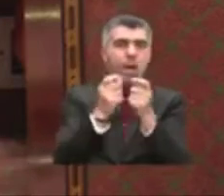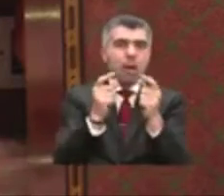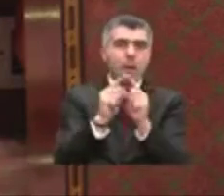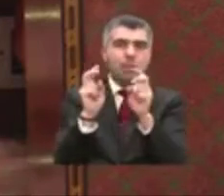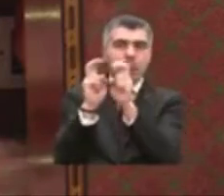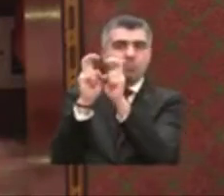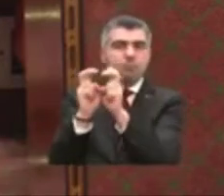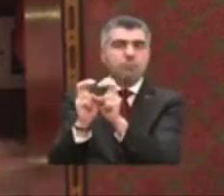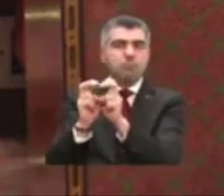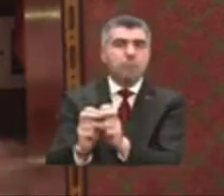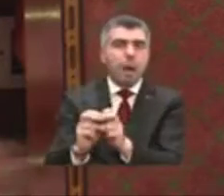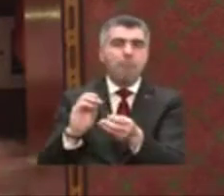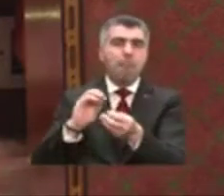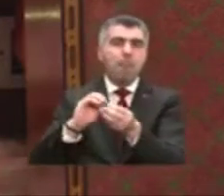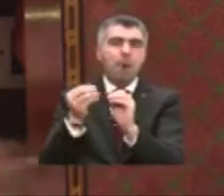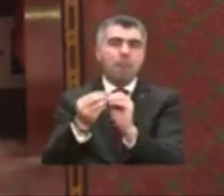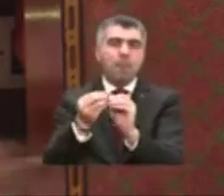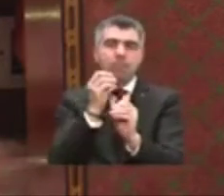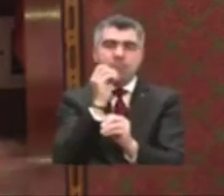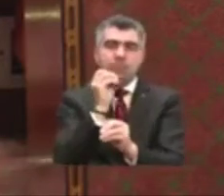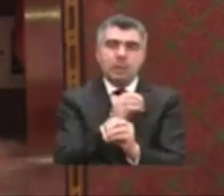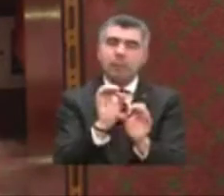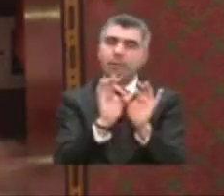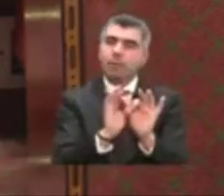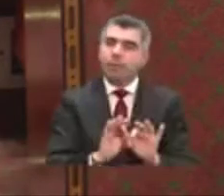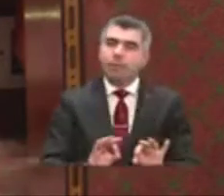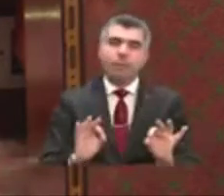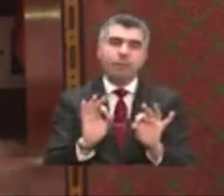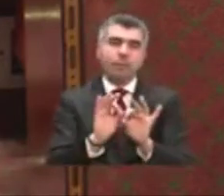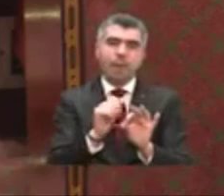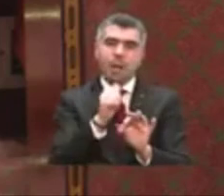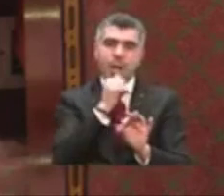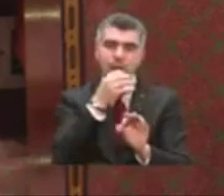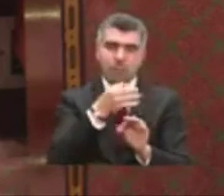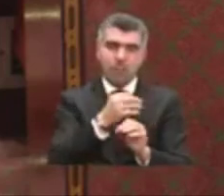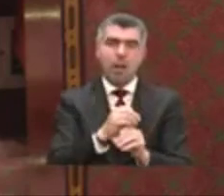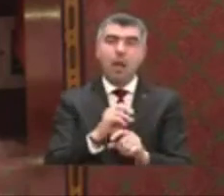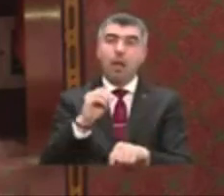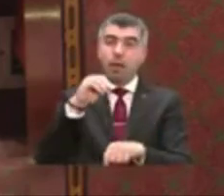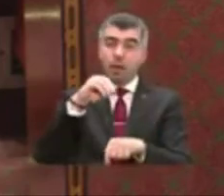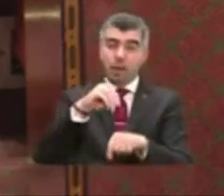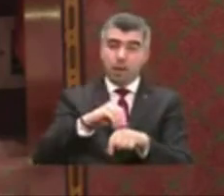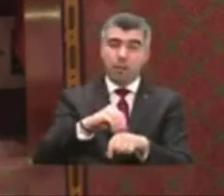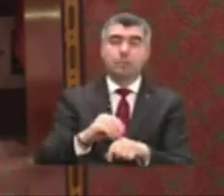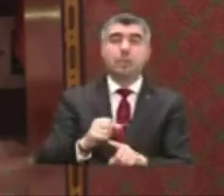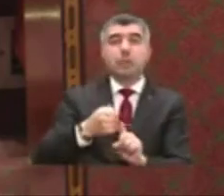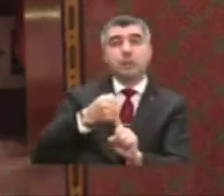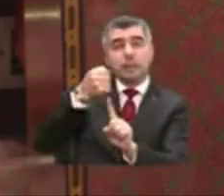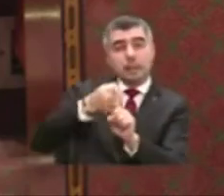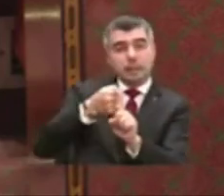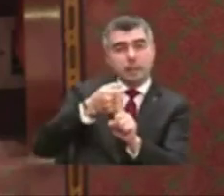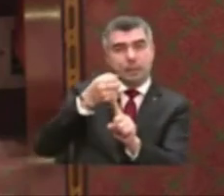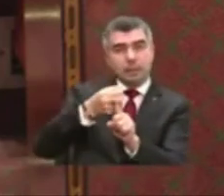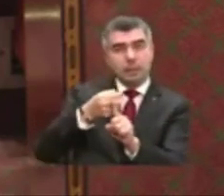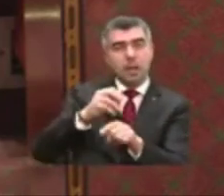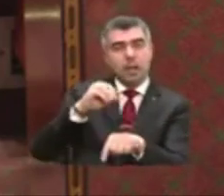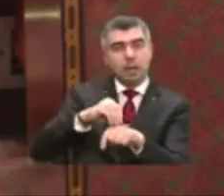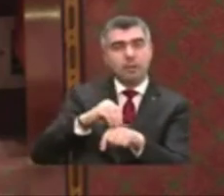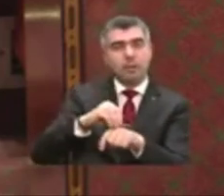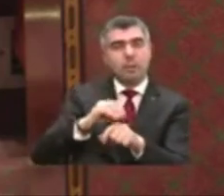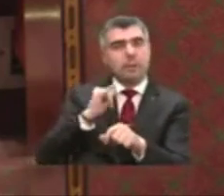الاشكاليه ديال التلوث ديال المياه، وفي نفس الوقت الدور ديالنا كذلك اننا